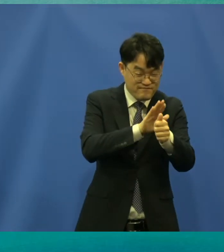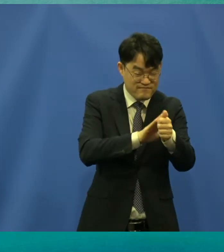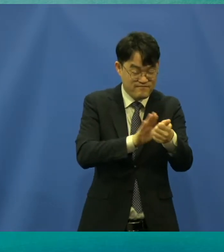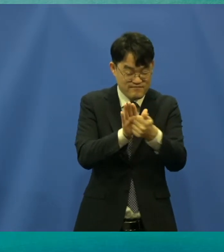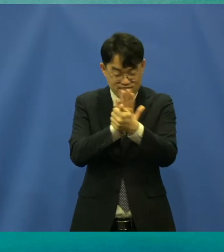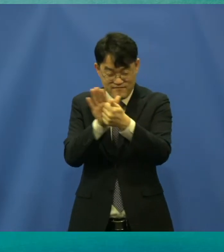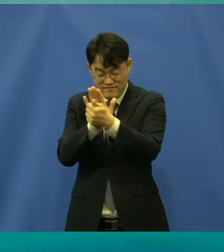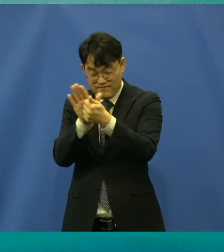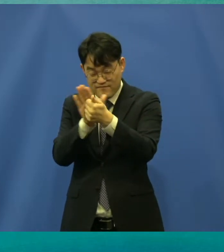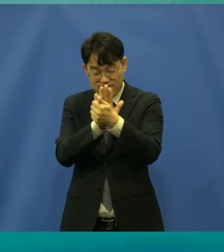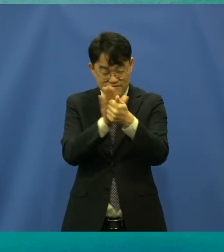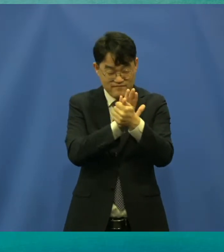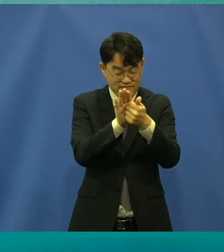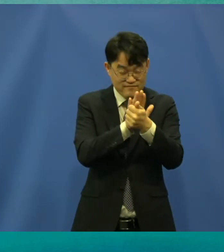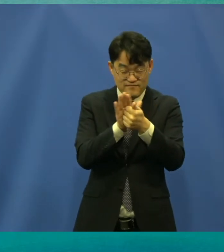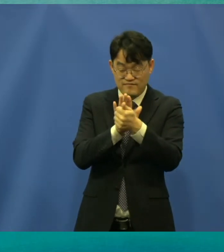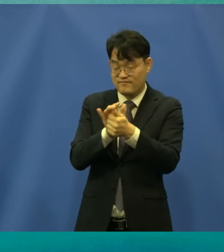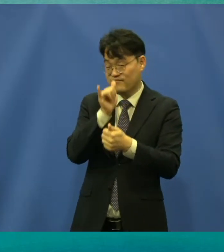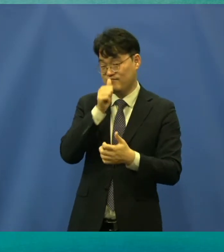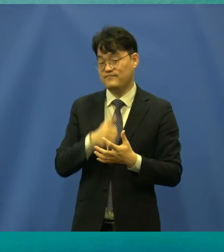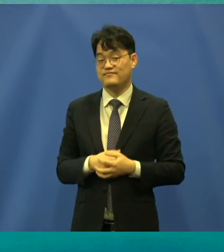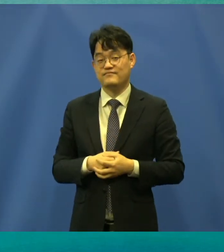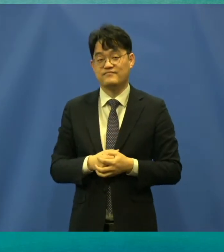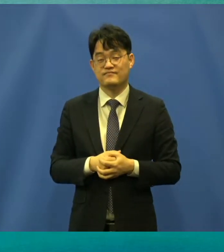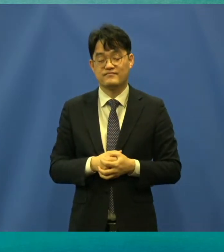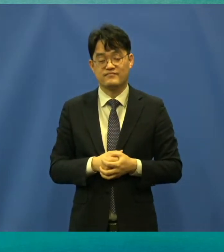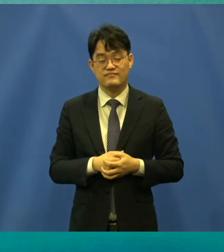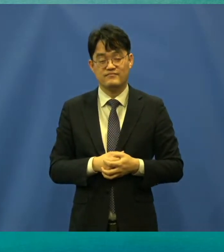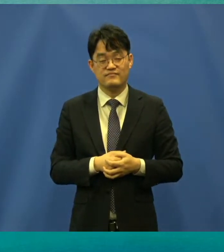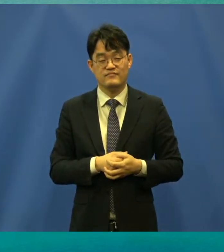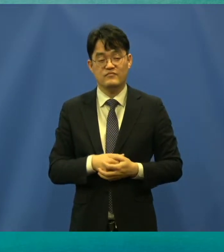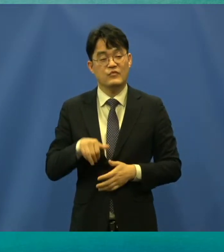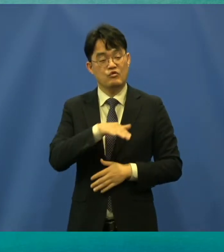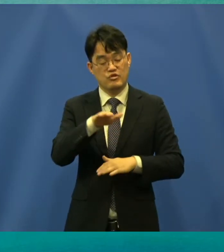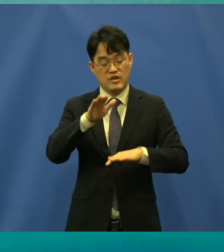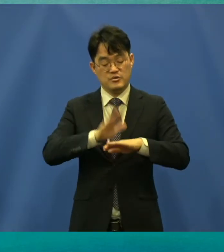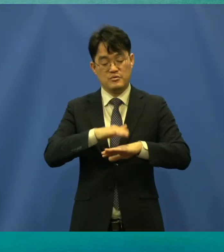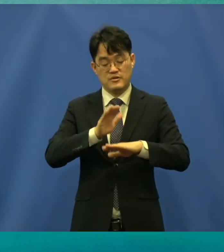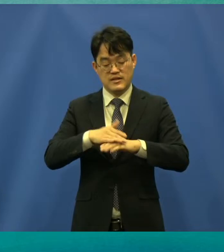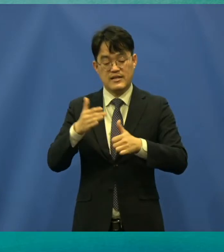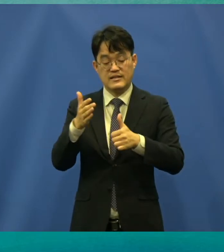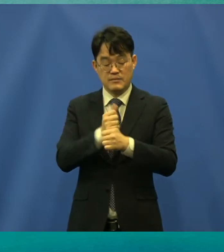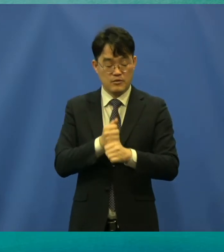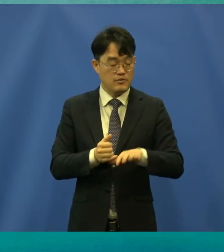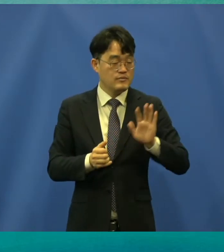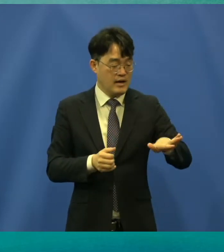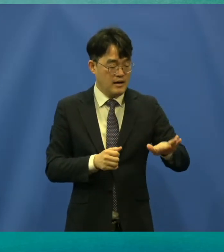다시 시작하자. 우리의 손을 잡고 이렇게 세워주시는 그 하나님.